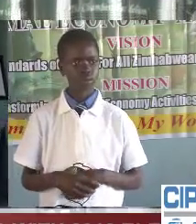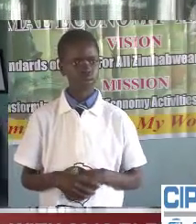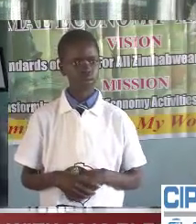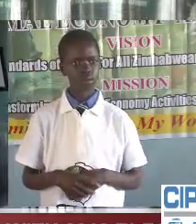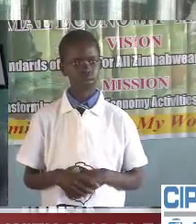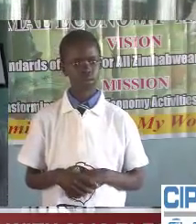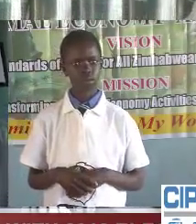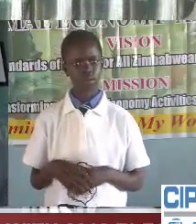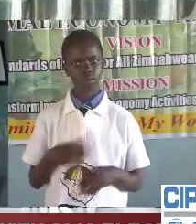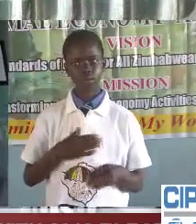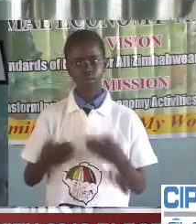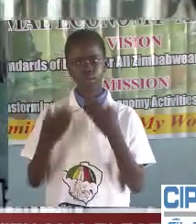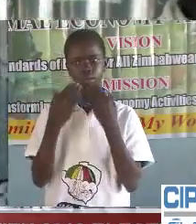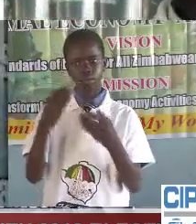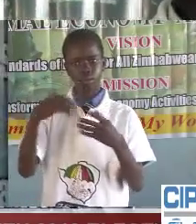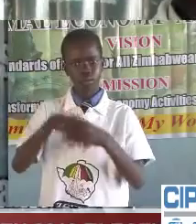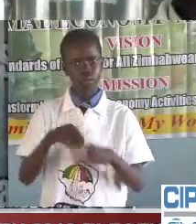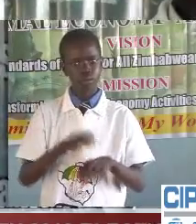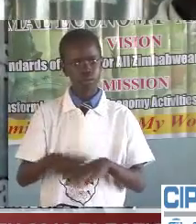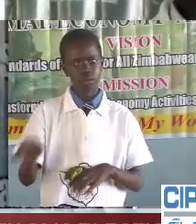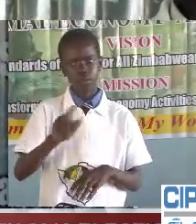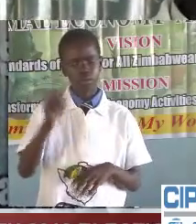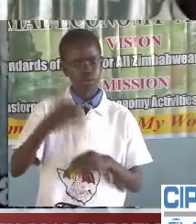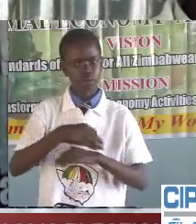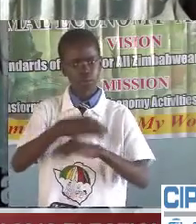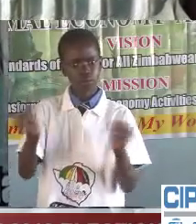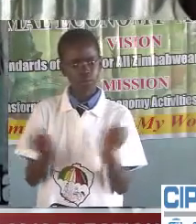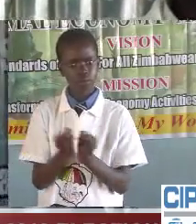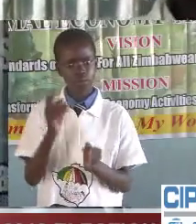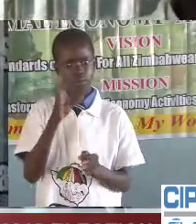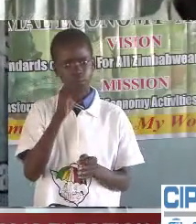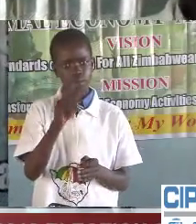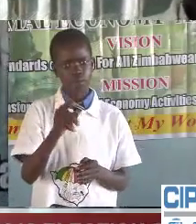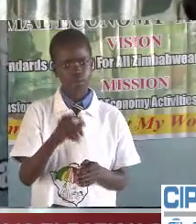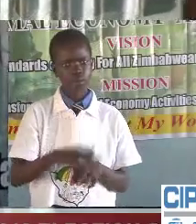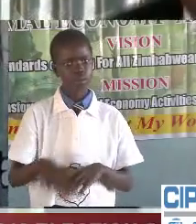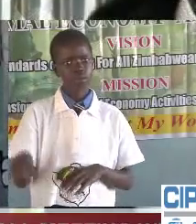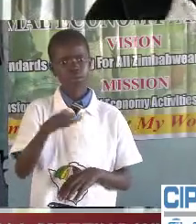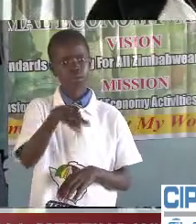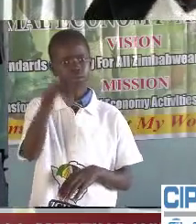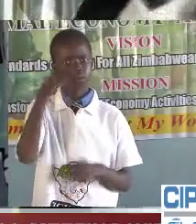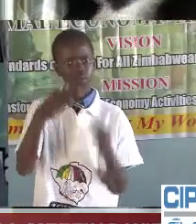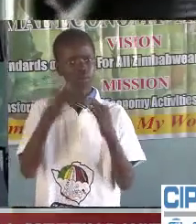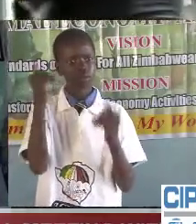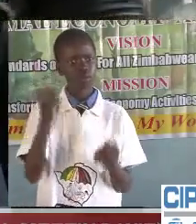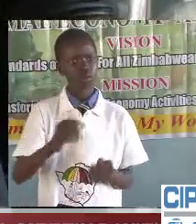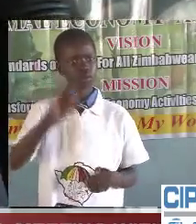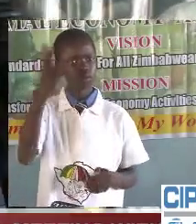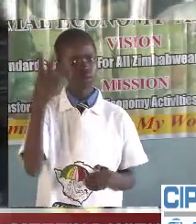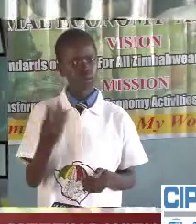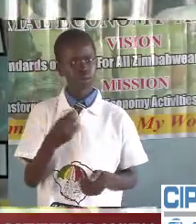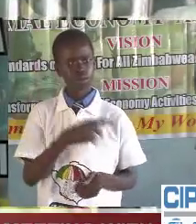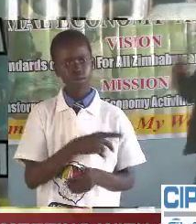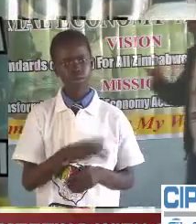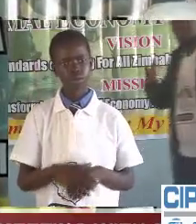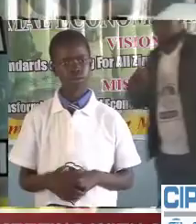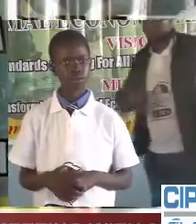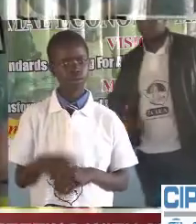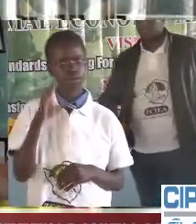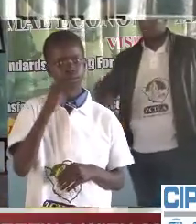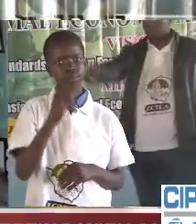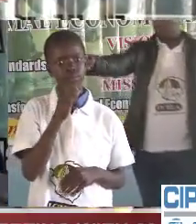Let me introduce myself. My name is Mark Oxley. I represent the Centre for International Private Enterprise here in